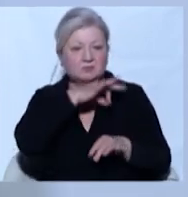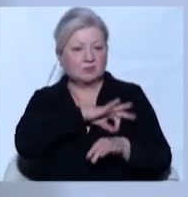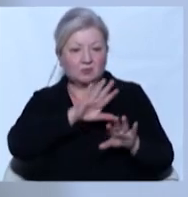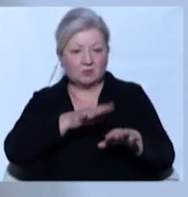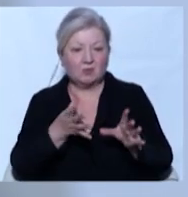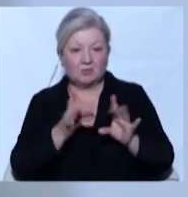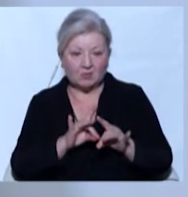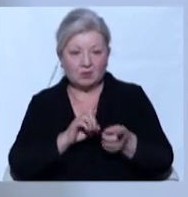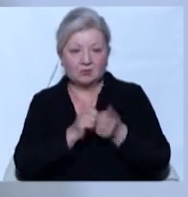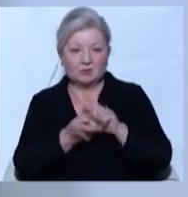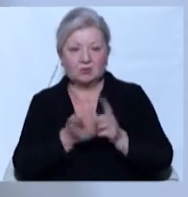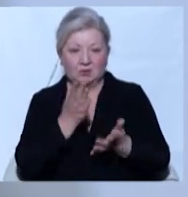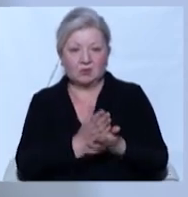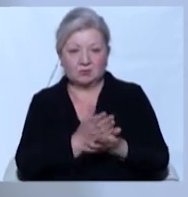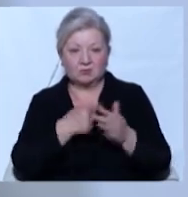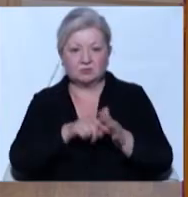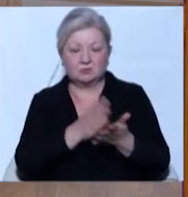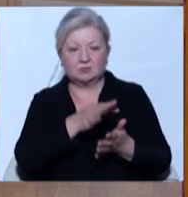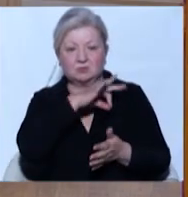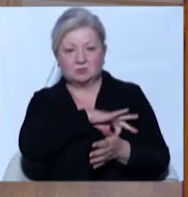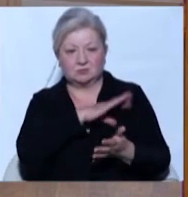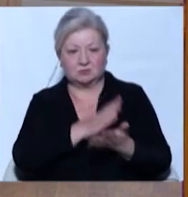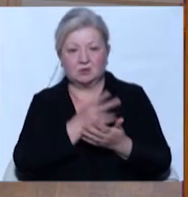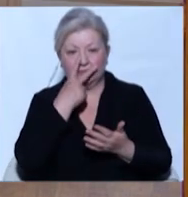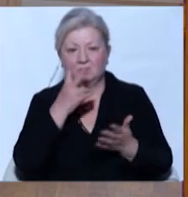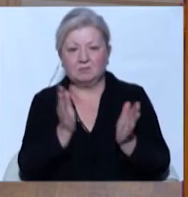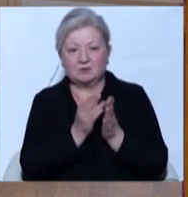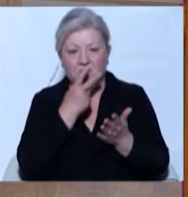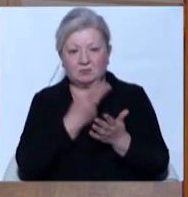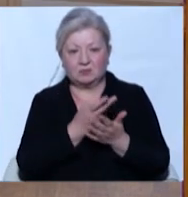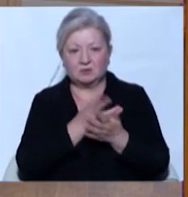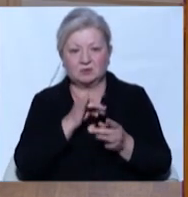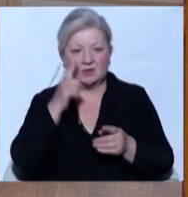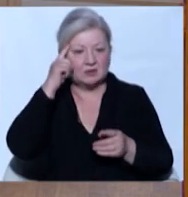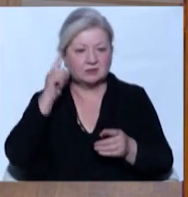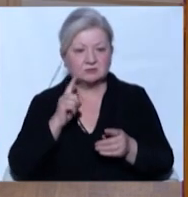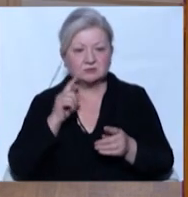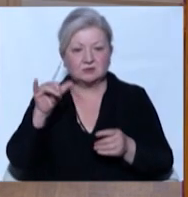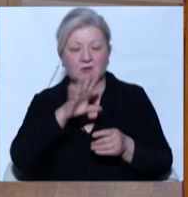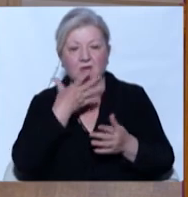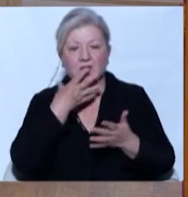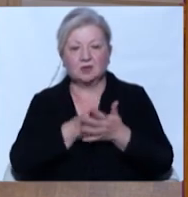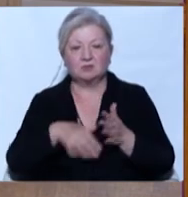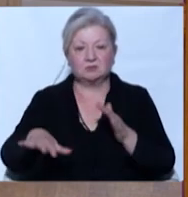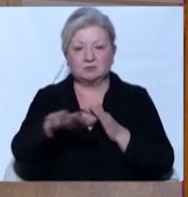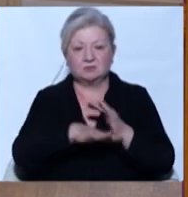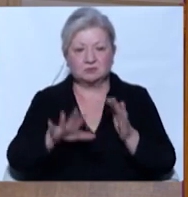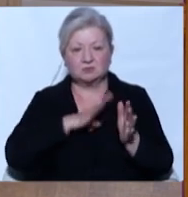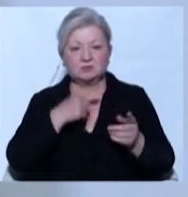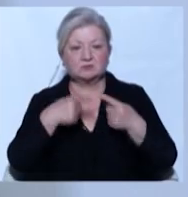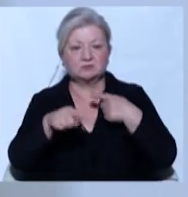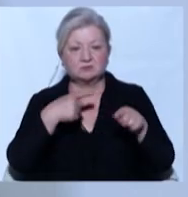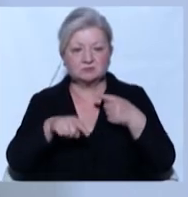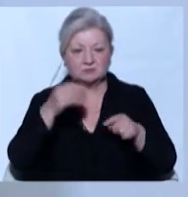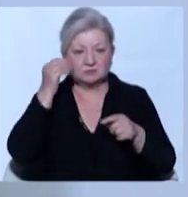მაგრამ სრულიად ხელსაყრელი აღმოჩნდა. აქ ერთ პატარა მაგალითს გაგახსენებთ, ისრაელის სიტუაციას, რომელიც თავის რეგიონში საკმაოდ განსხვავებული